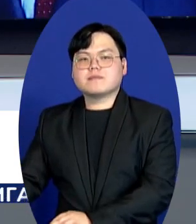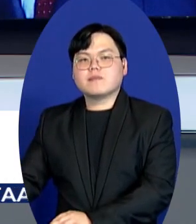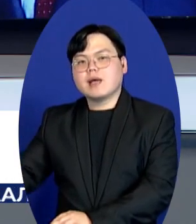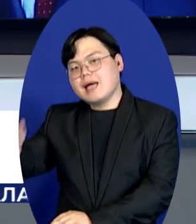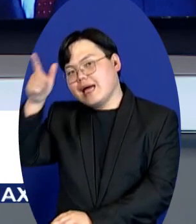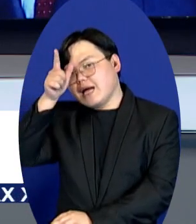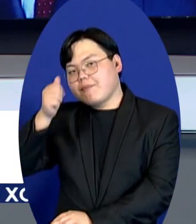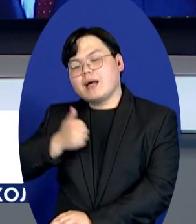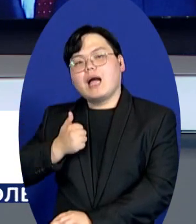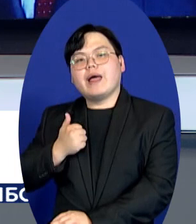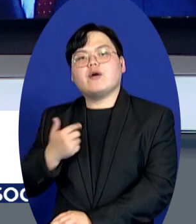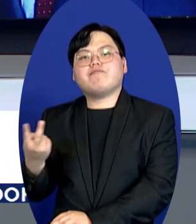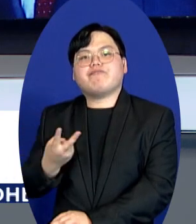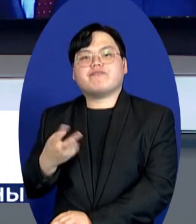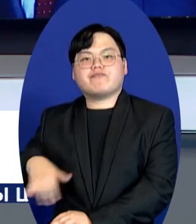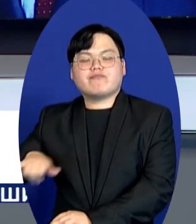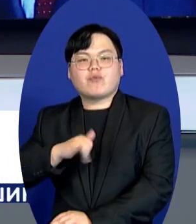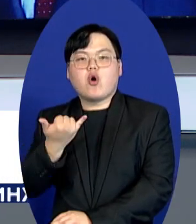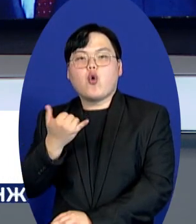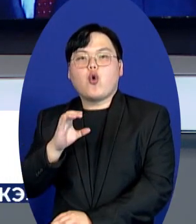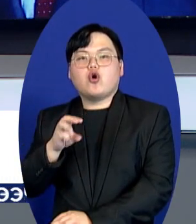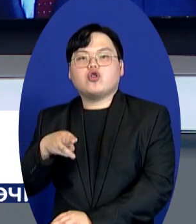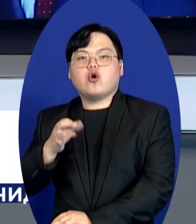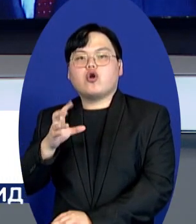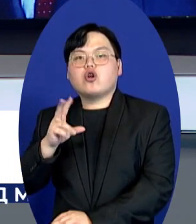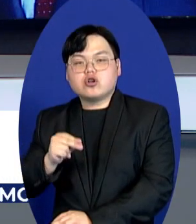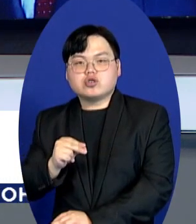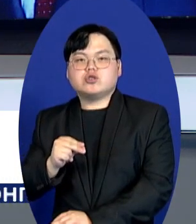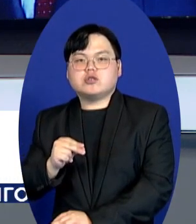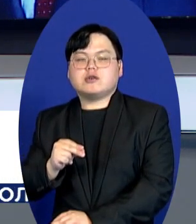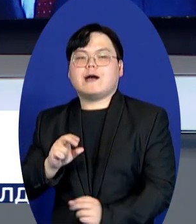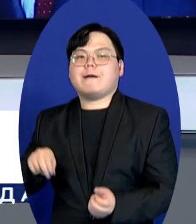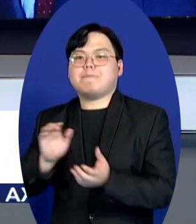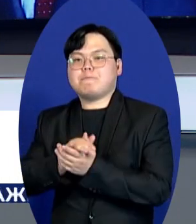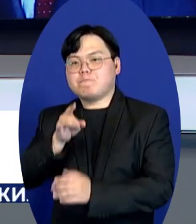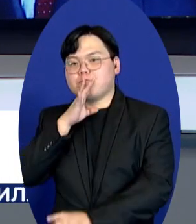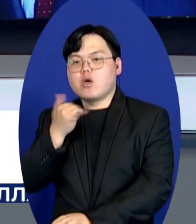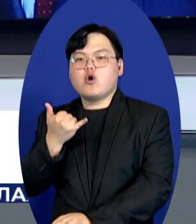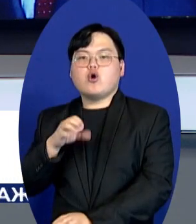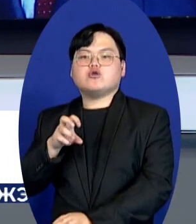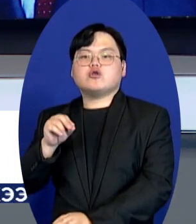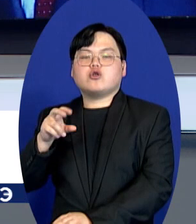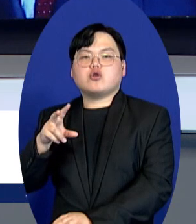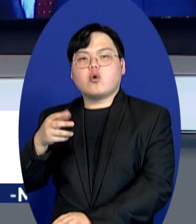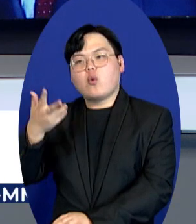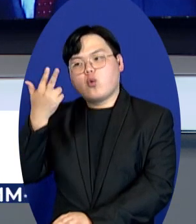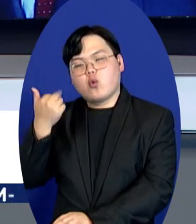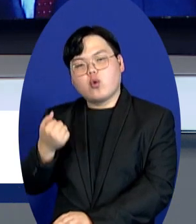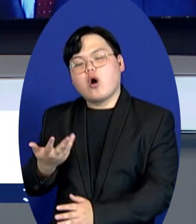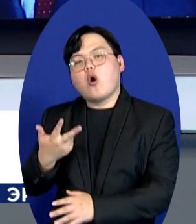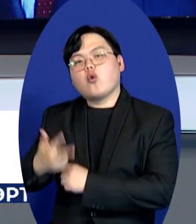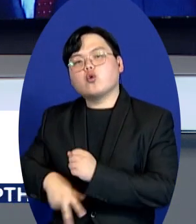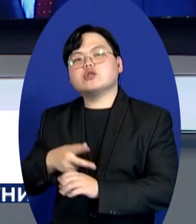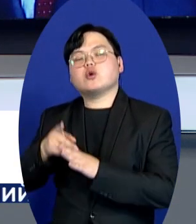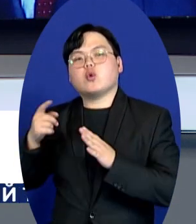Герман, Канада улсуудын хооронд өчигдөр улс төрөгч хангар нийлүүлэх шинэ хэлцэл байгуулагдсан байна. Улс төрөгчийн нийлүүлэлтийг ойрын 3 жил багтаан эхлүүлэхээр тусгасан